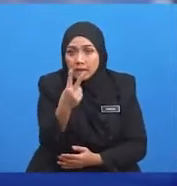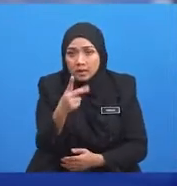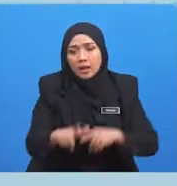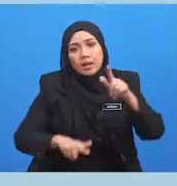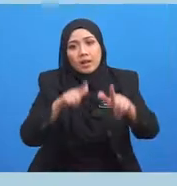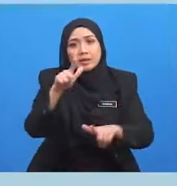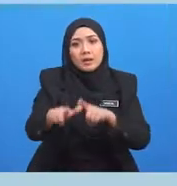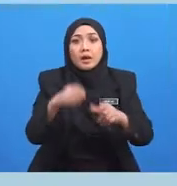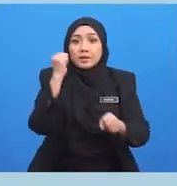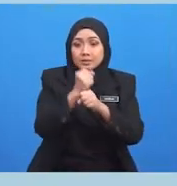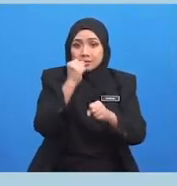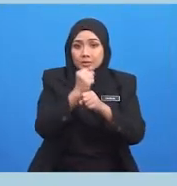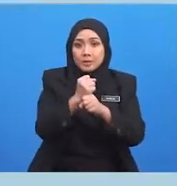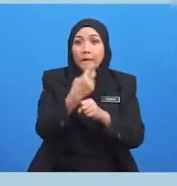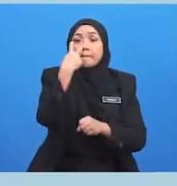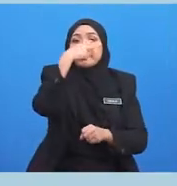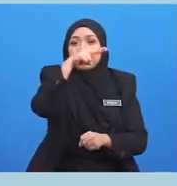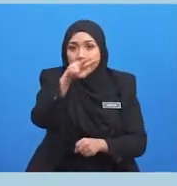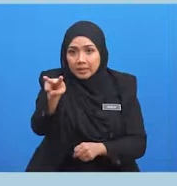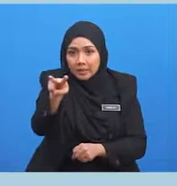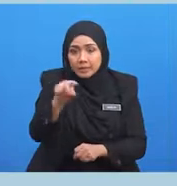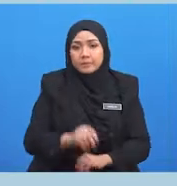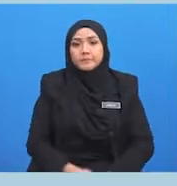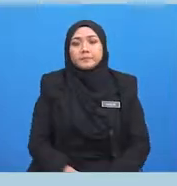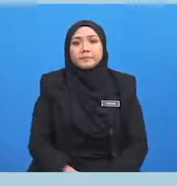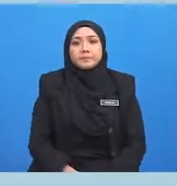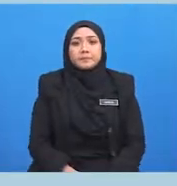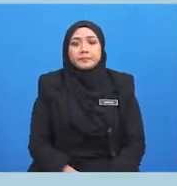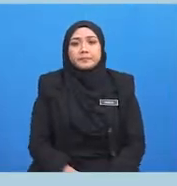bagi kaedah pemerhatian.